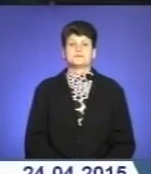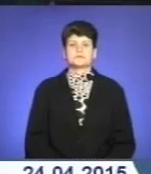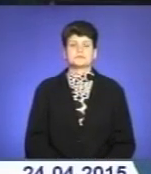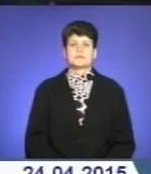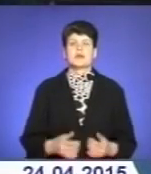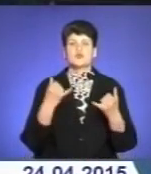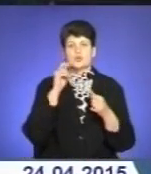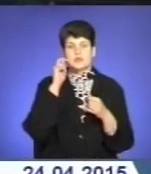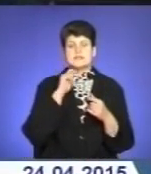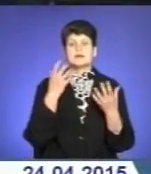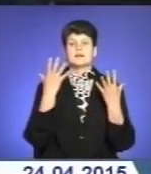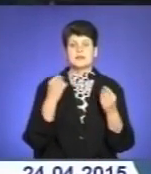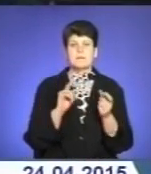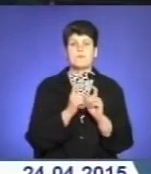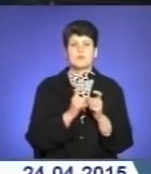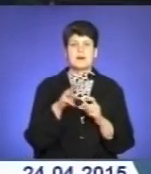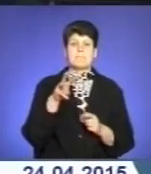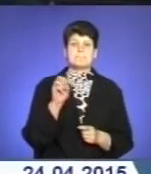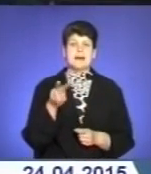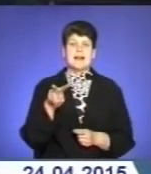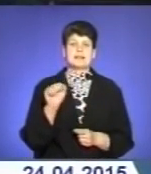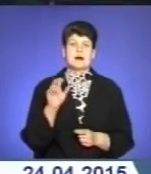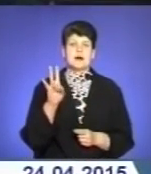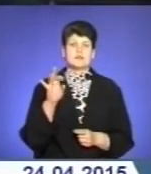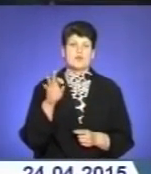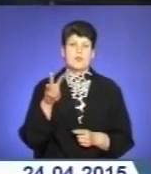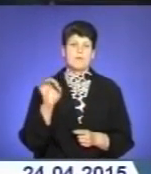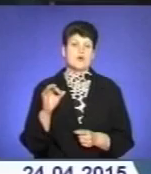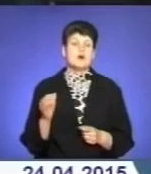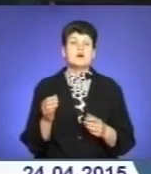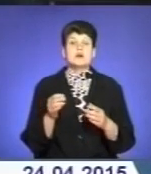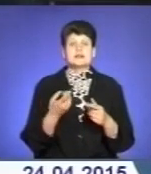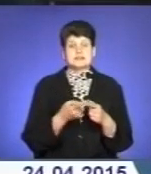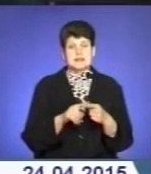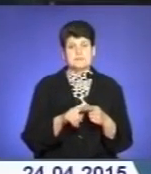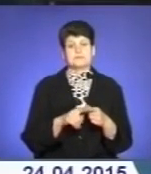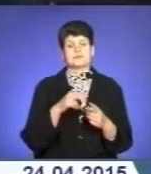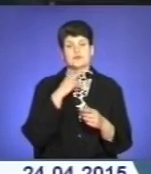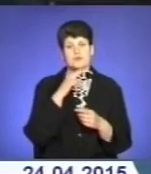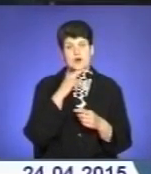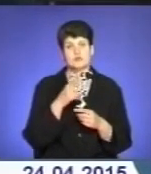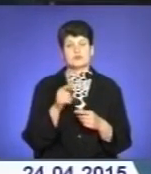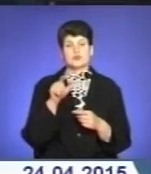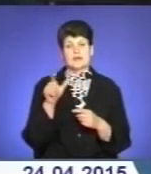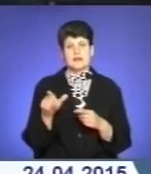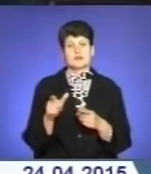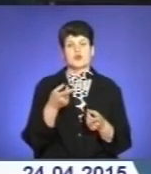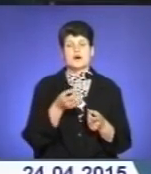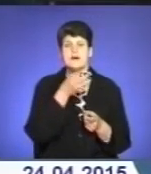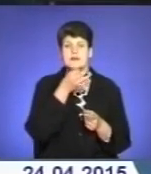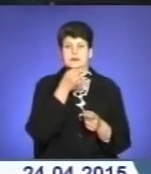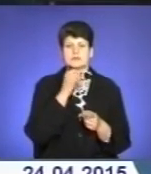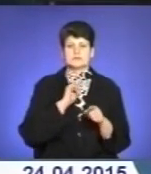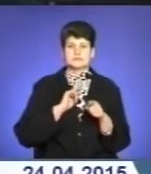Сьогодні Всеукраїнський день боротьби з меланомою. Його проводять, щоб звернути увагу людей на їх здоров'я, закликати до ранньої діагностики